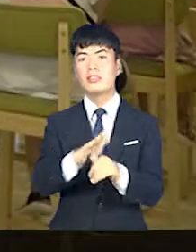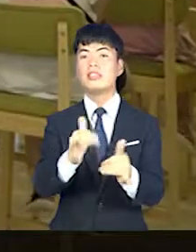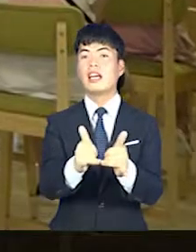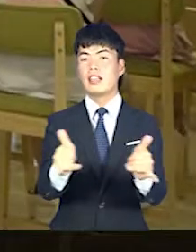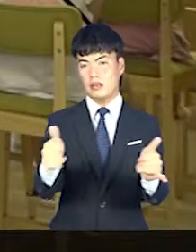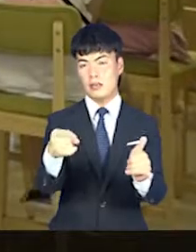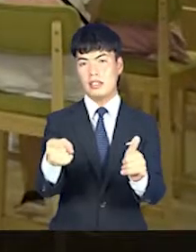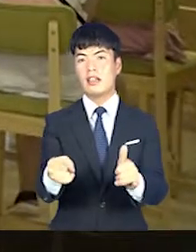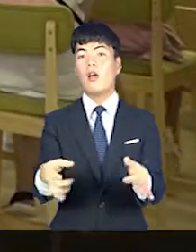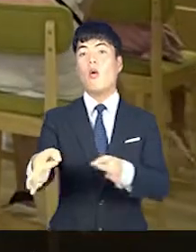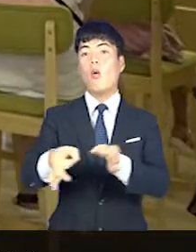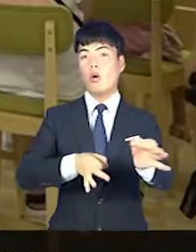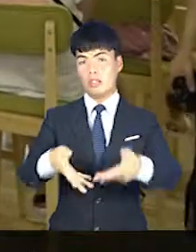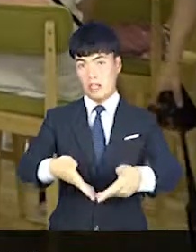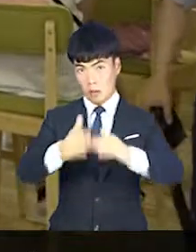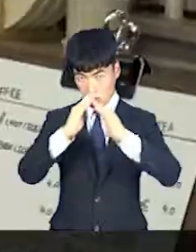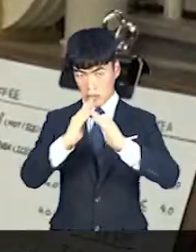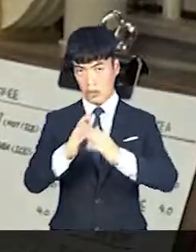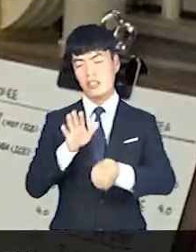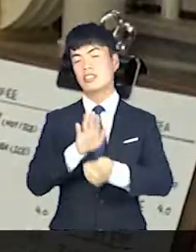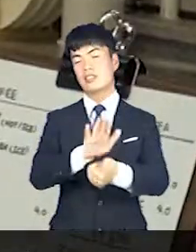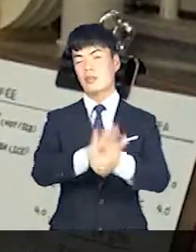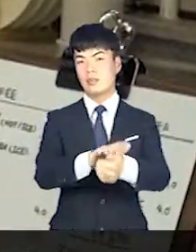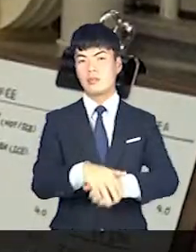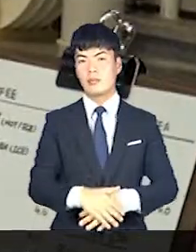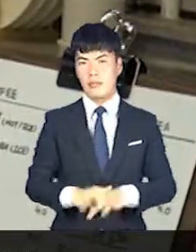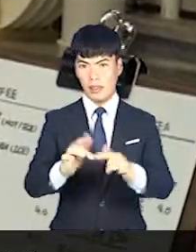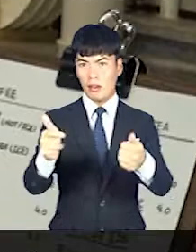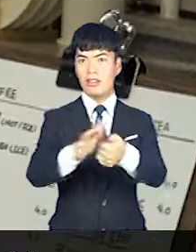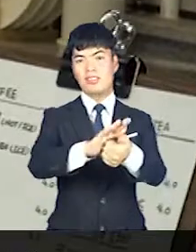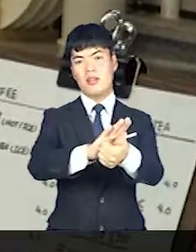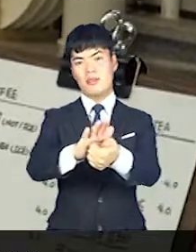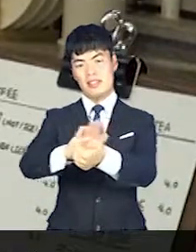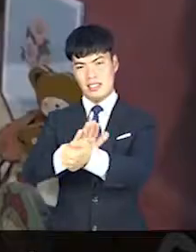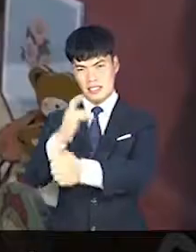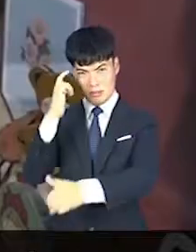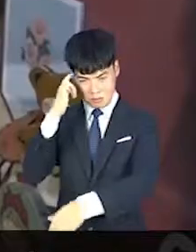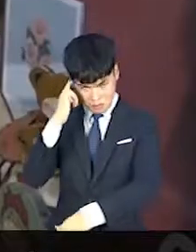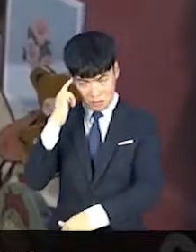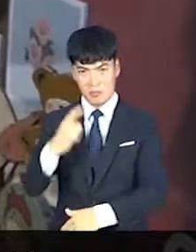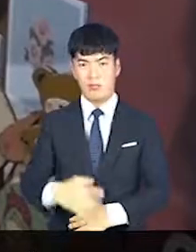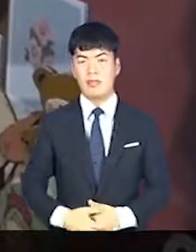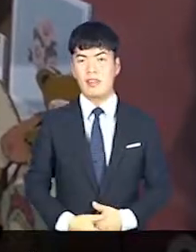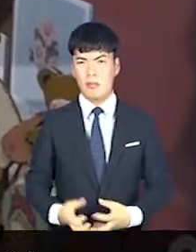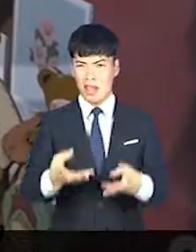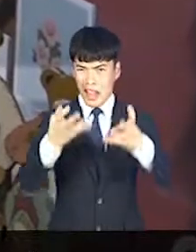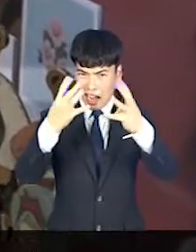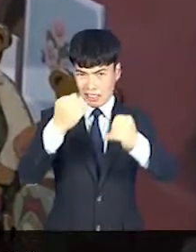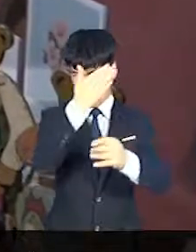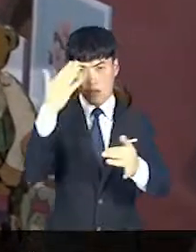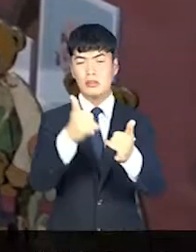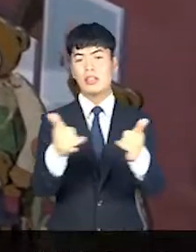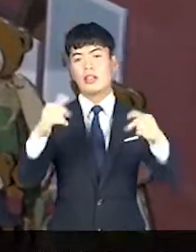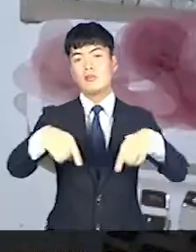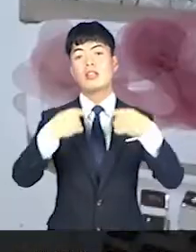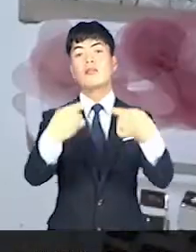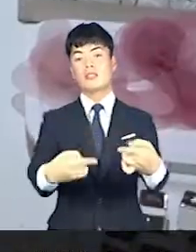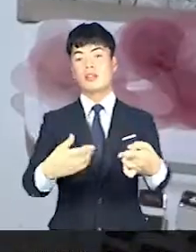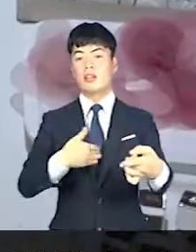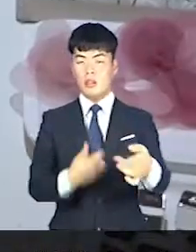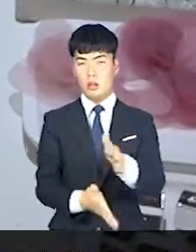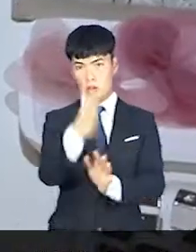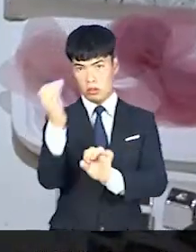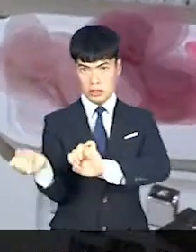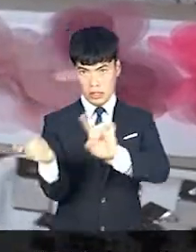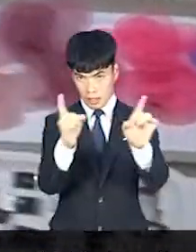육성에 기여할 것이라며 흥행 배추 소 창업 성공을 위해 다양한 소비 수 제공으로 많은 젊은 층 위에 파여 주변 상권과